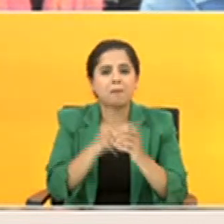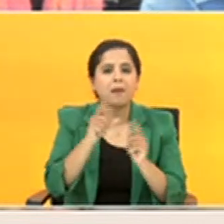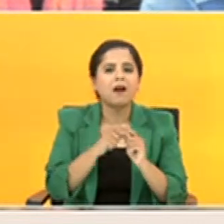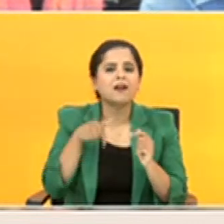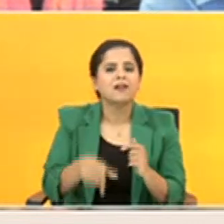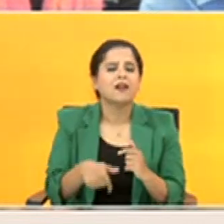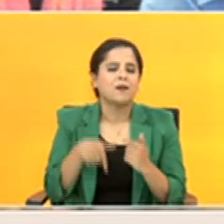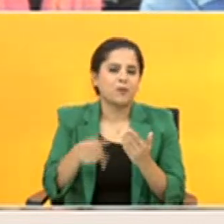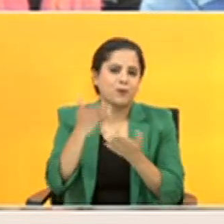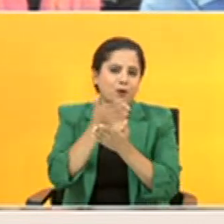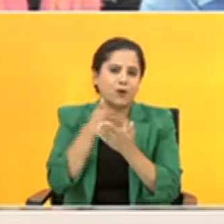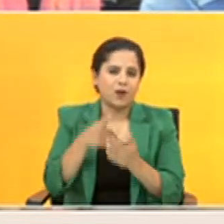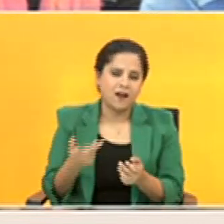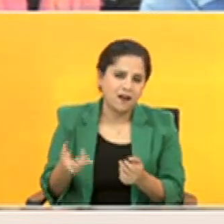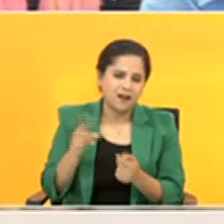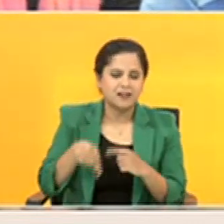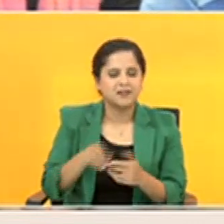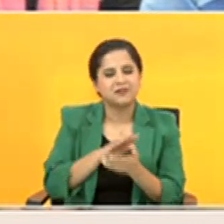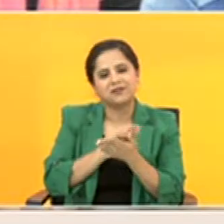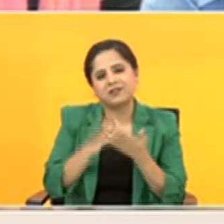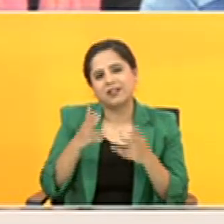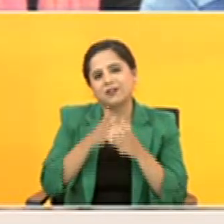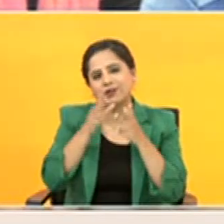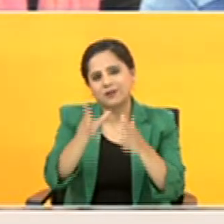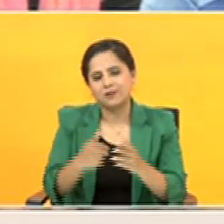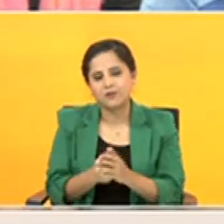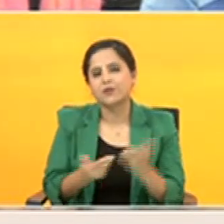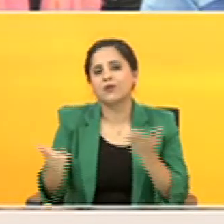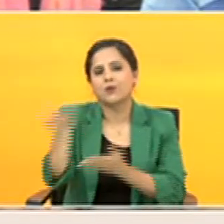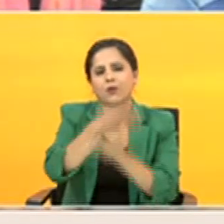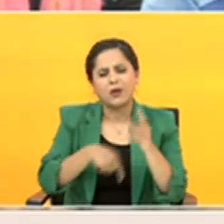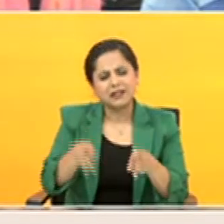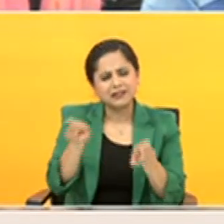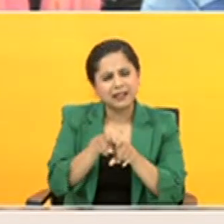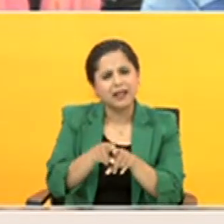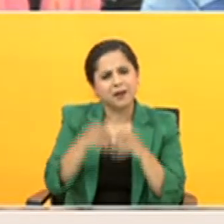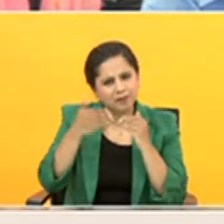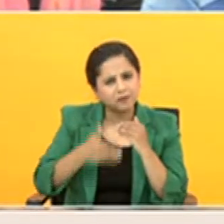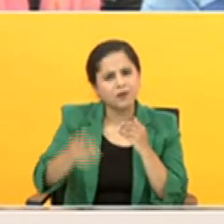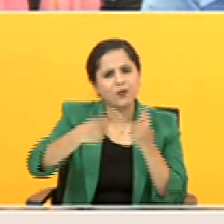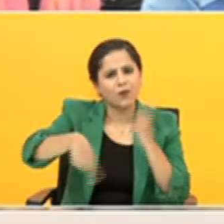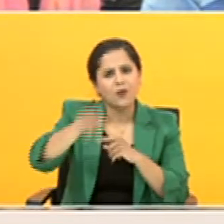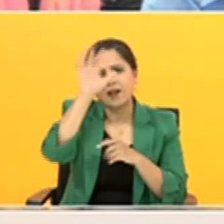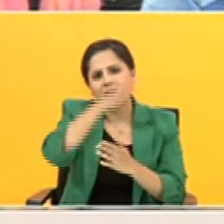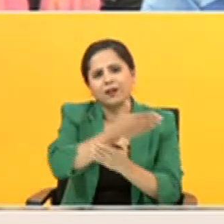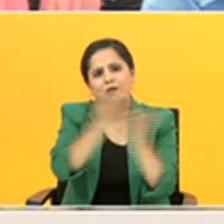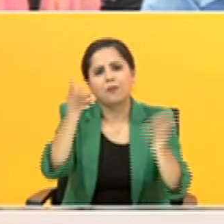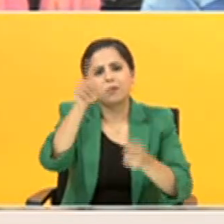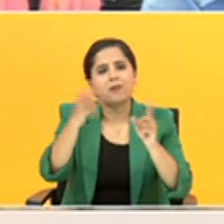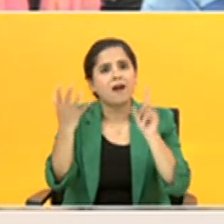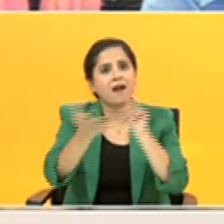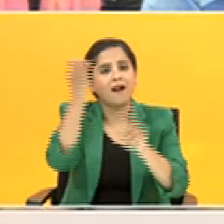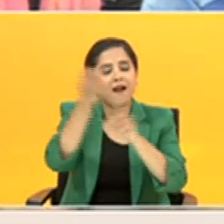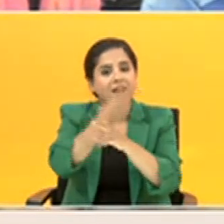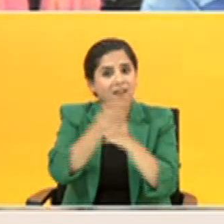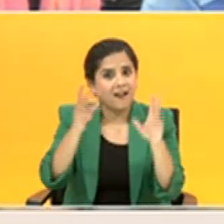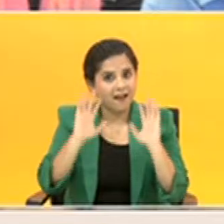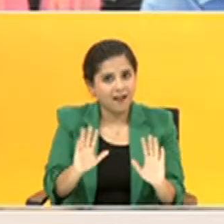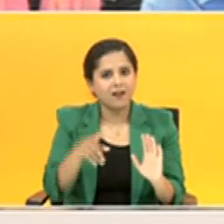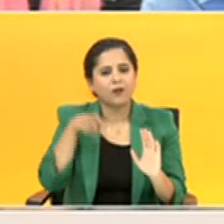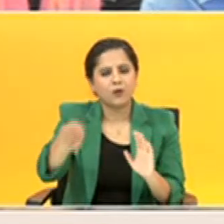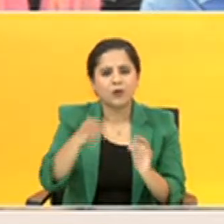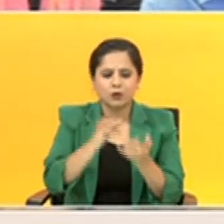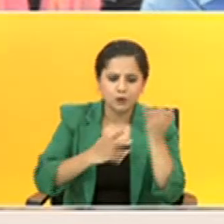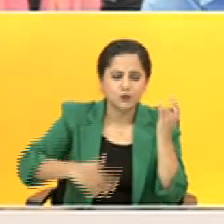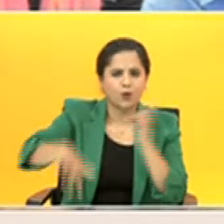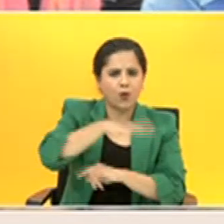इस एपिसोड में इस बार इतना ही। आप इसी तरह देश के लोगों की उपलब्धियों को, समाज